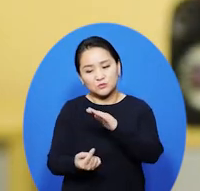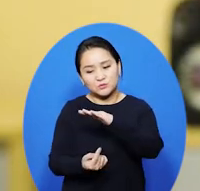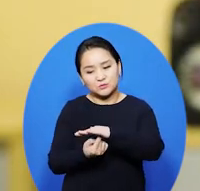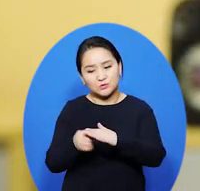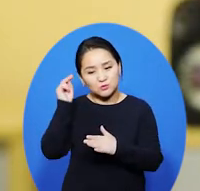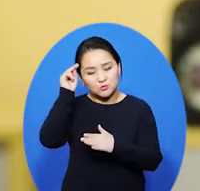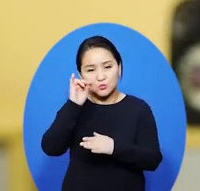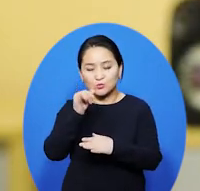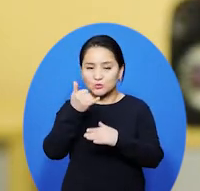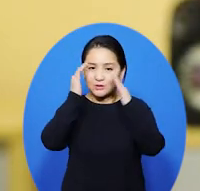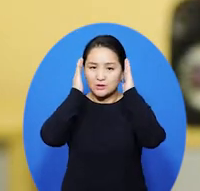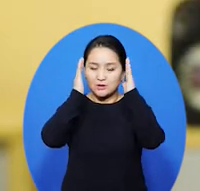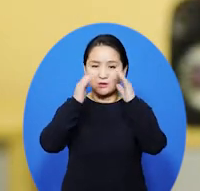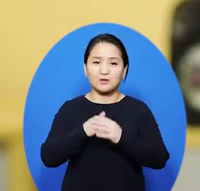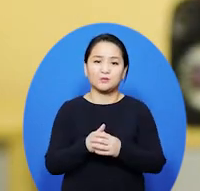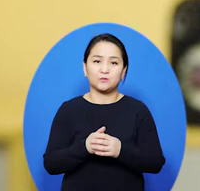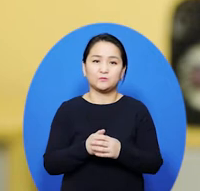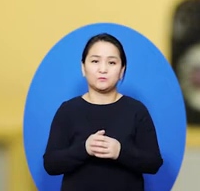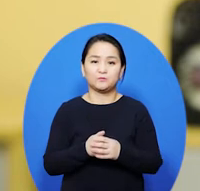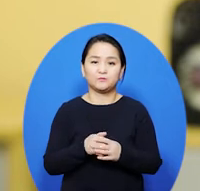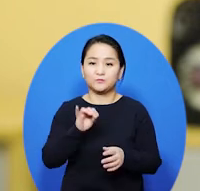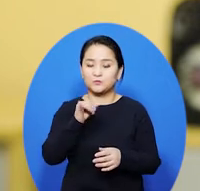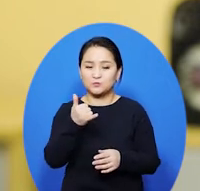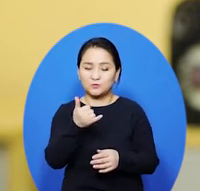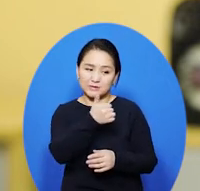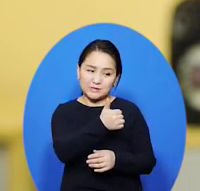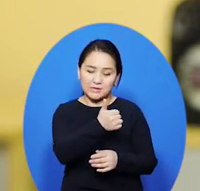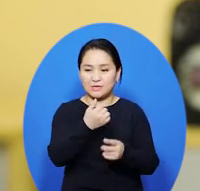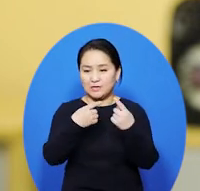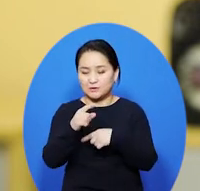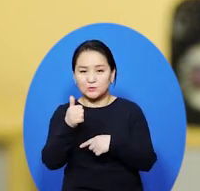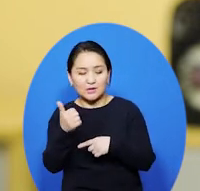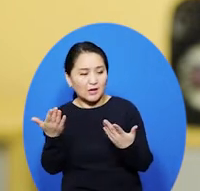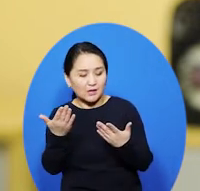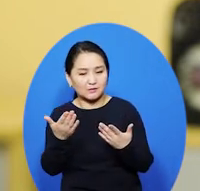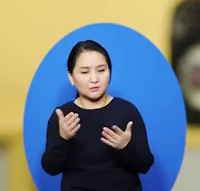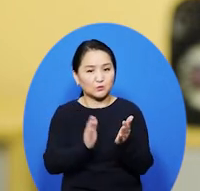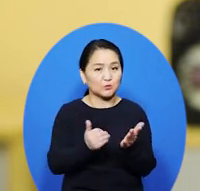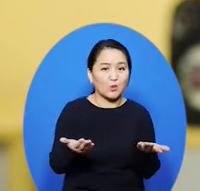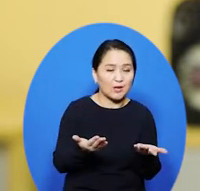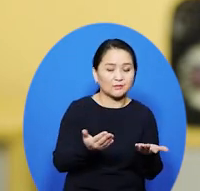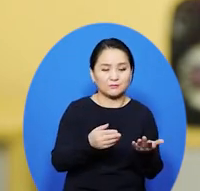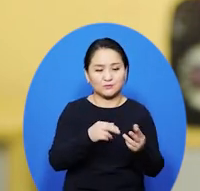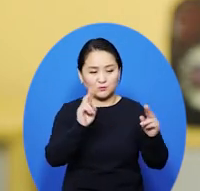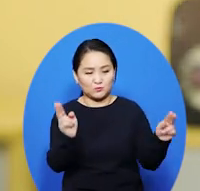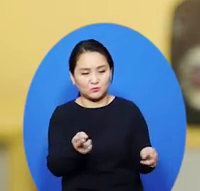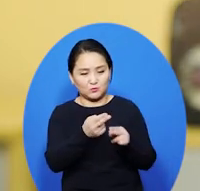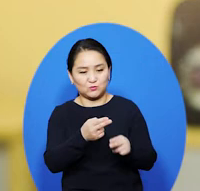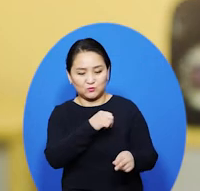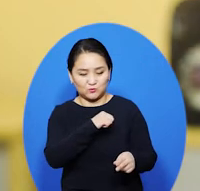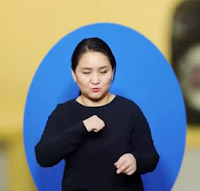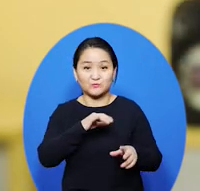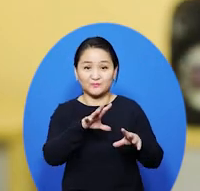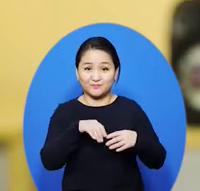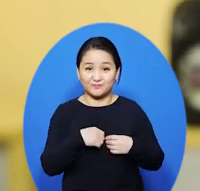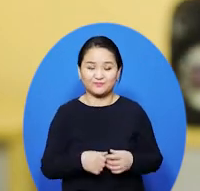дээр суралцах уу, юун дээр анхаарах уу, юун дээрээ бас сайн байна, илүү байна гэдэг тийм дүгнэлтийг